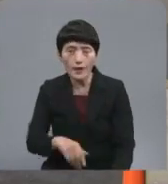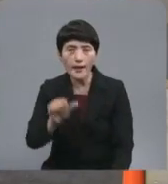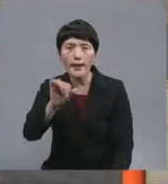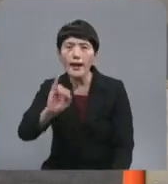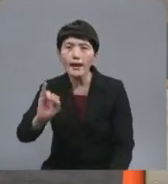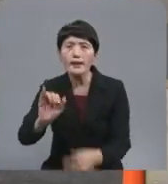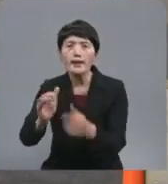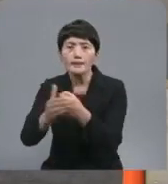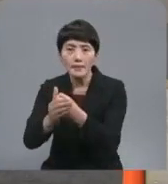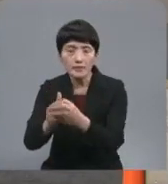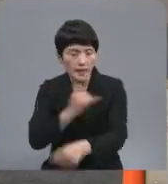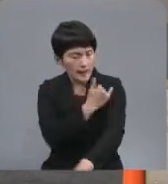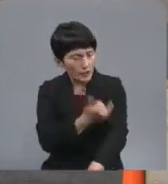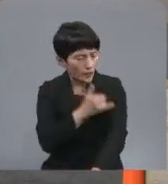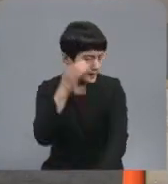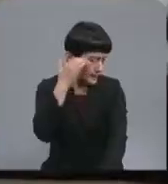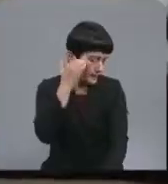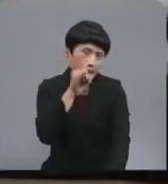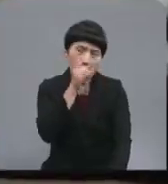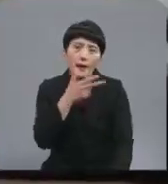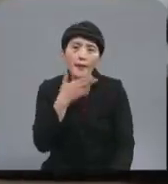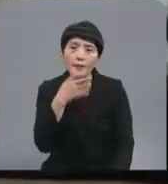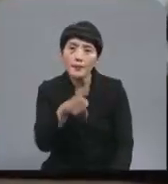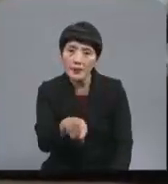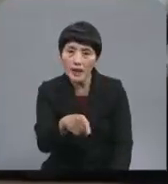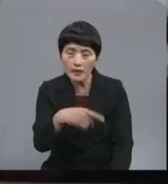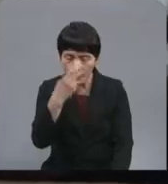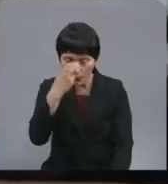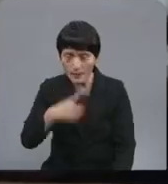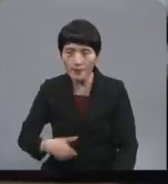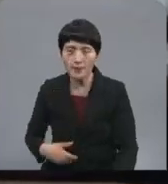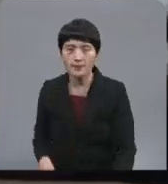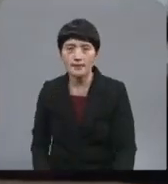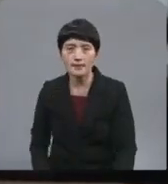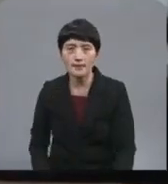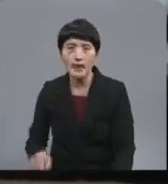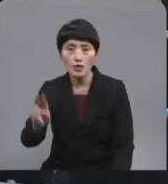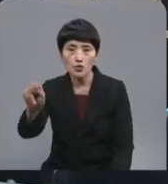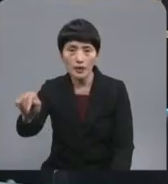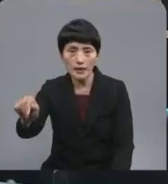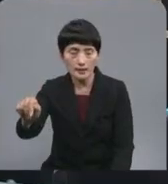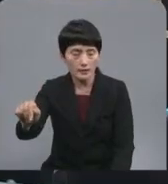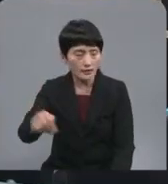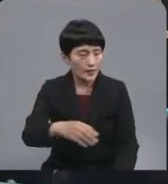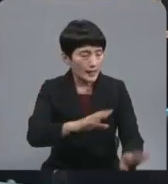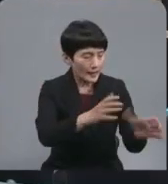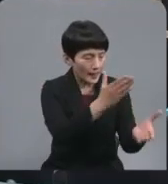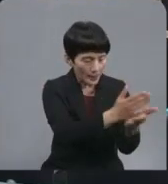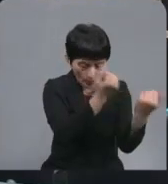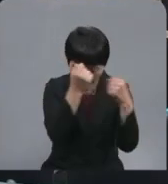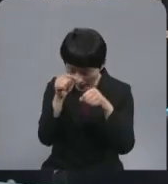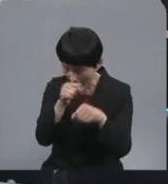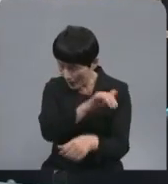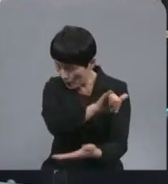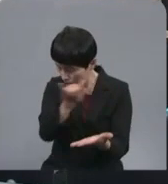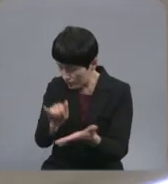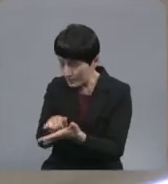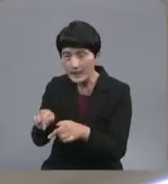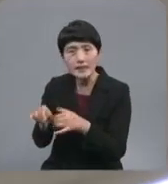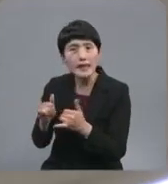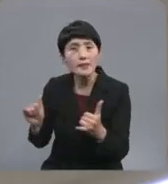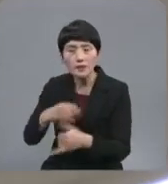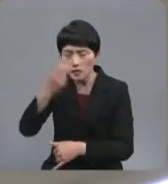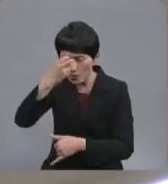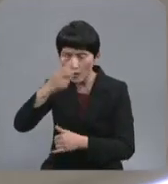الاعدام وتعزيز امكانيه الوصول الى وسائل المواصلات العامه للاشخاص ذوي الاعاقه